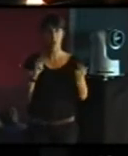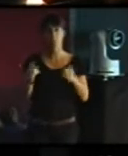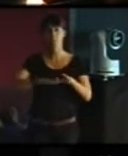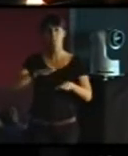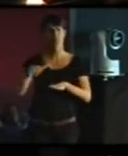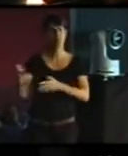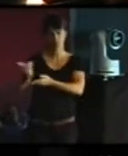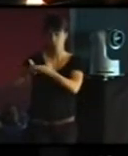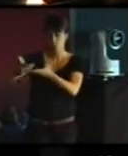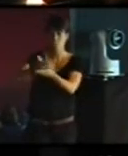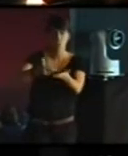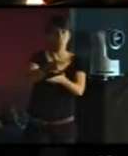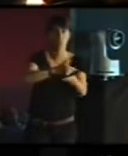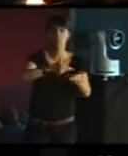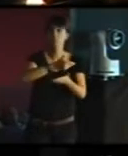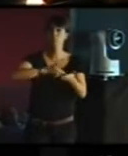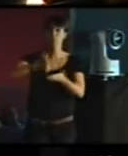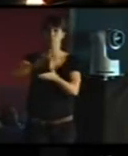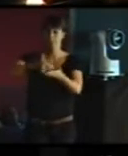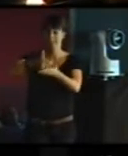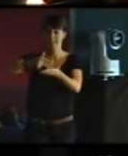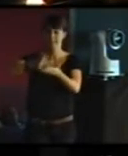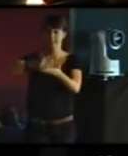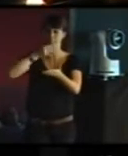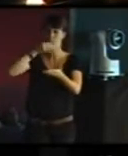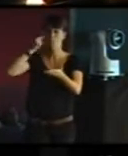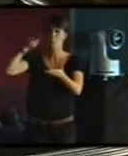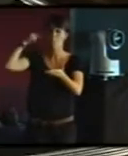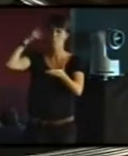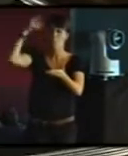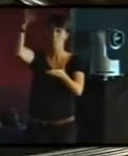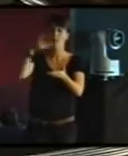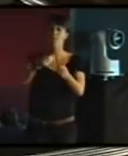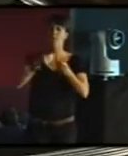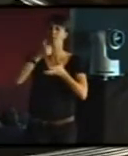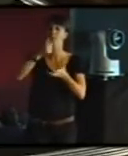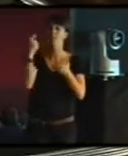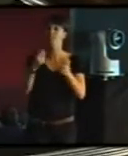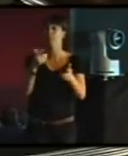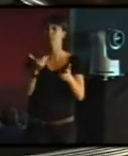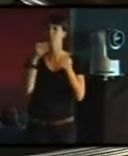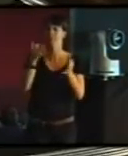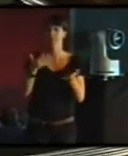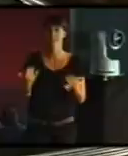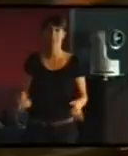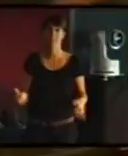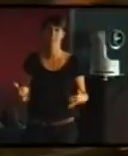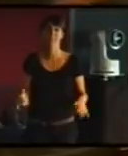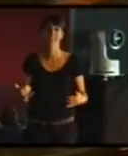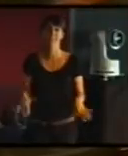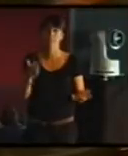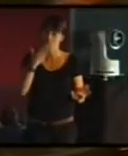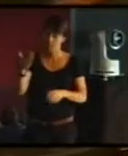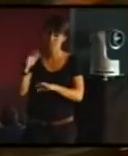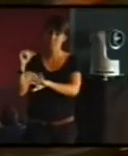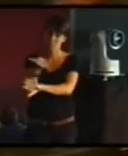en finissant, c'était de parler de ce qui pourra peut-être devenir du patrimoine. Donc merci à Youssef Thomé. Merci à Anouk Legendre d'avoir